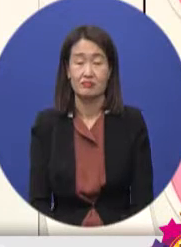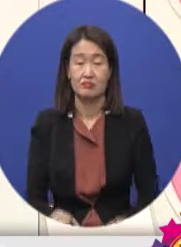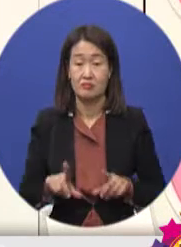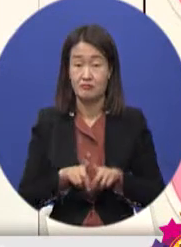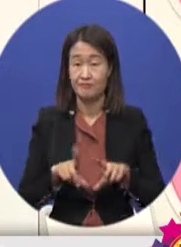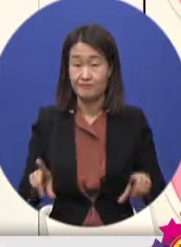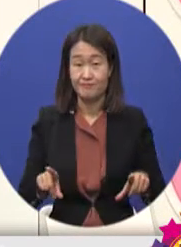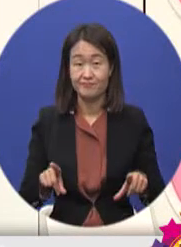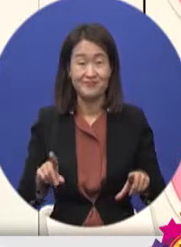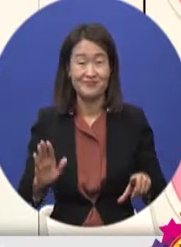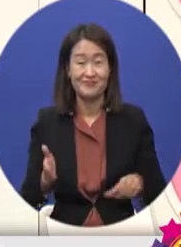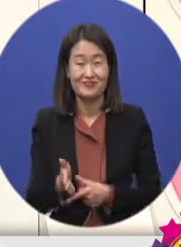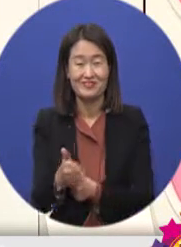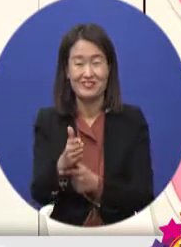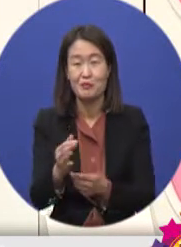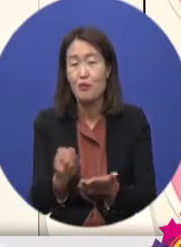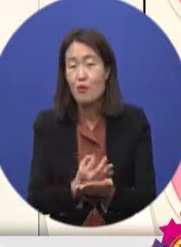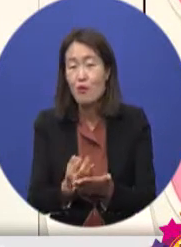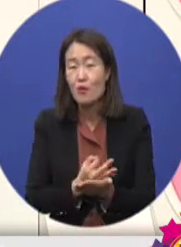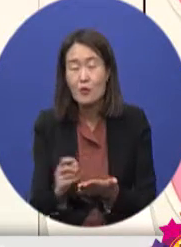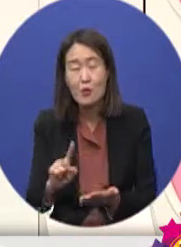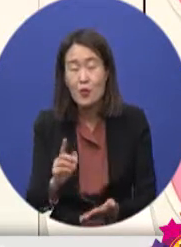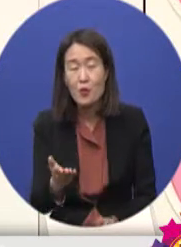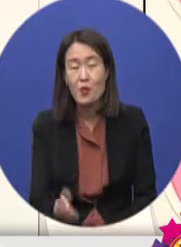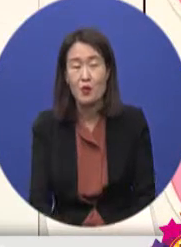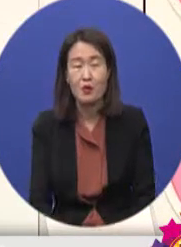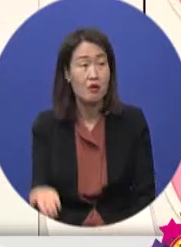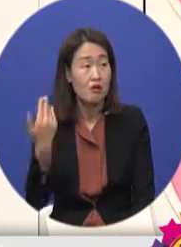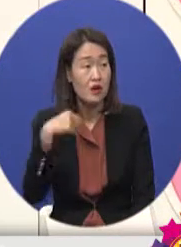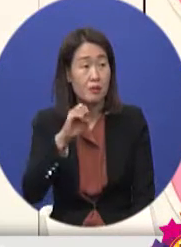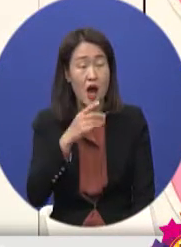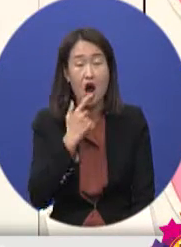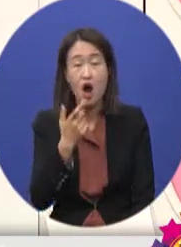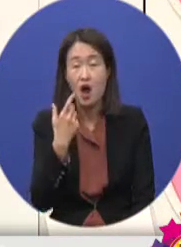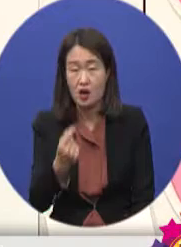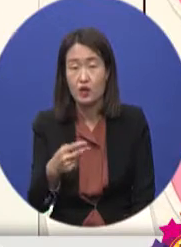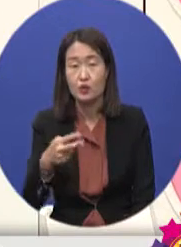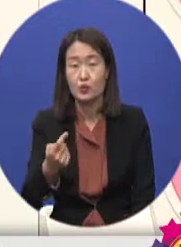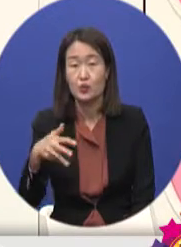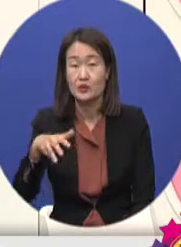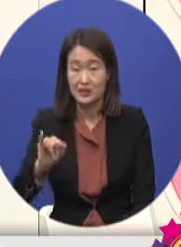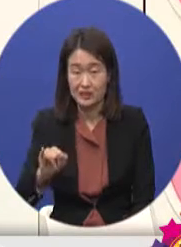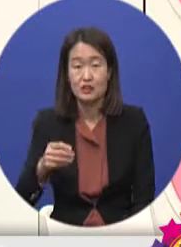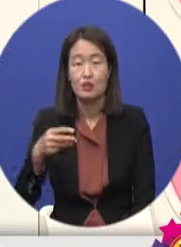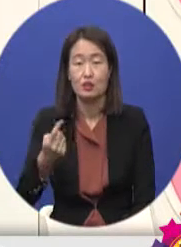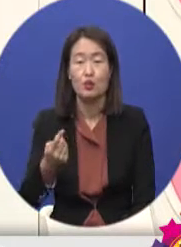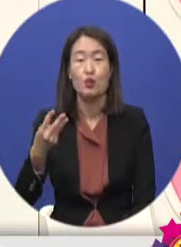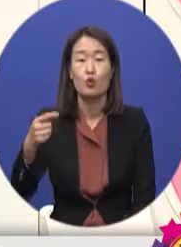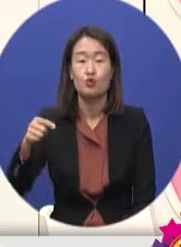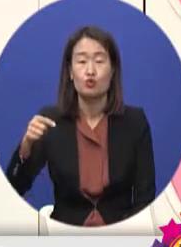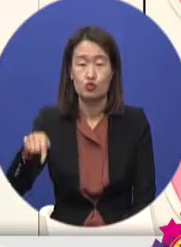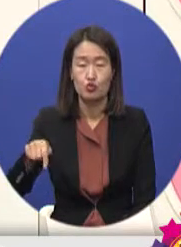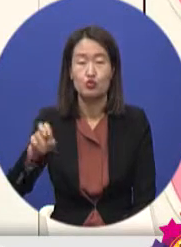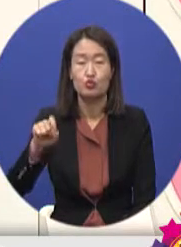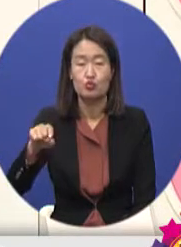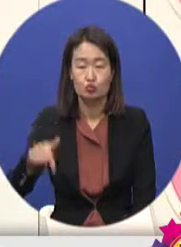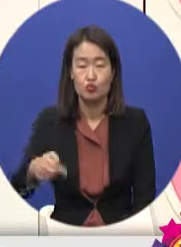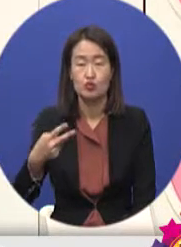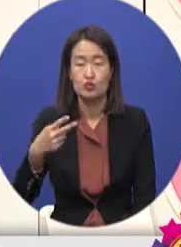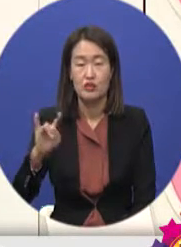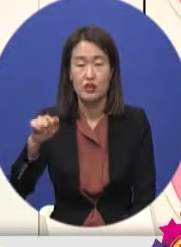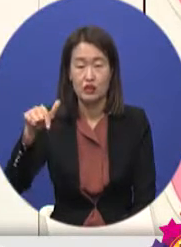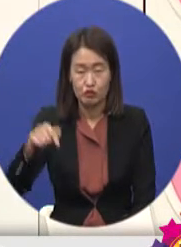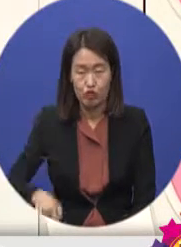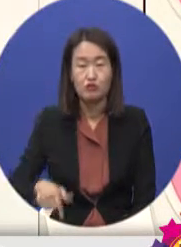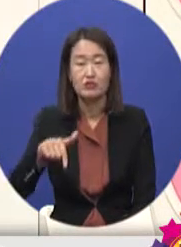네. 요즘에는 어떤 생선 파세요? 먼저도 말하듯이 도치, 도로목, 대구, 네.